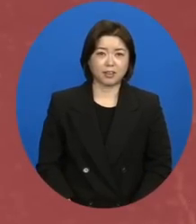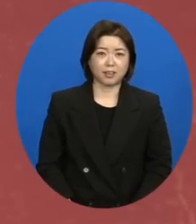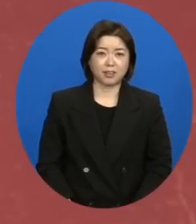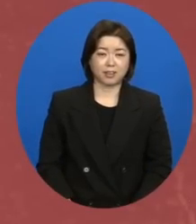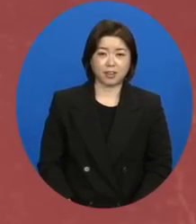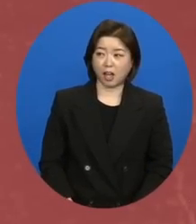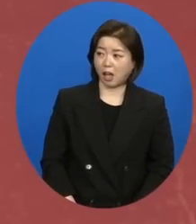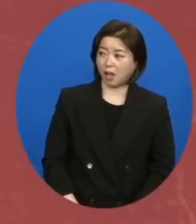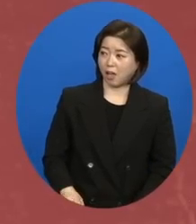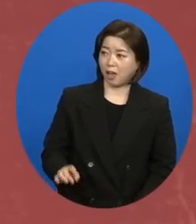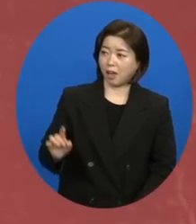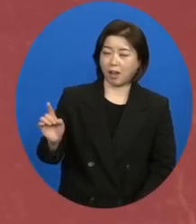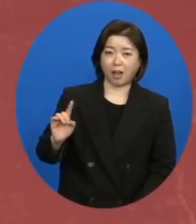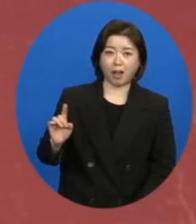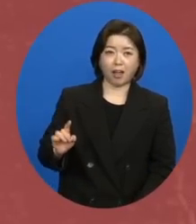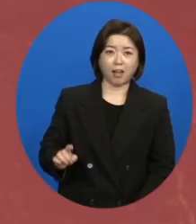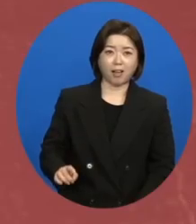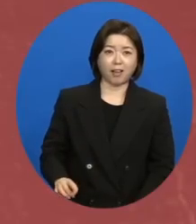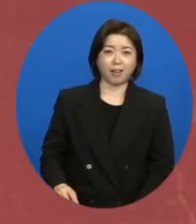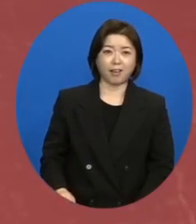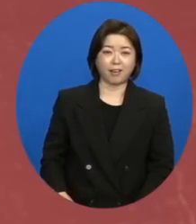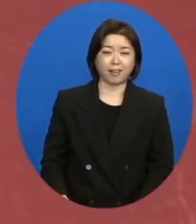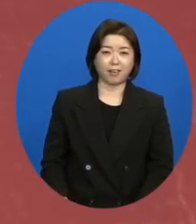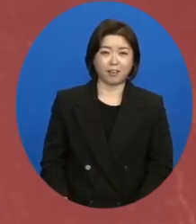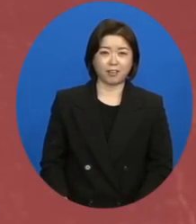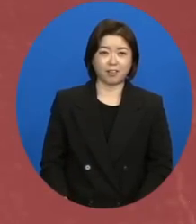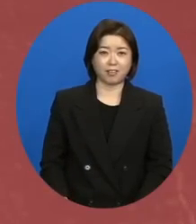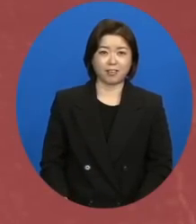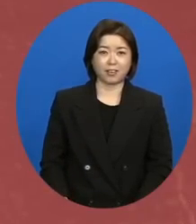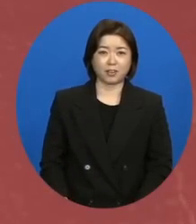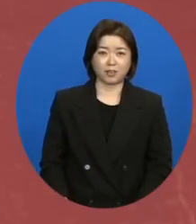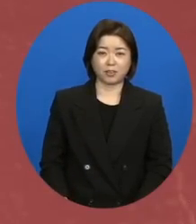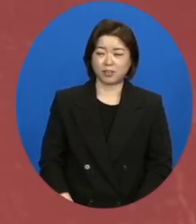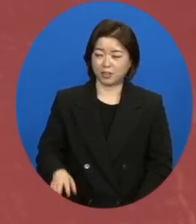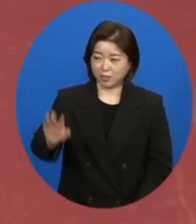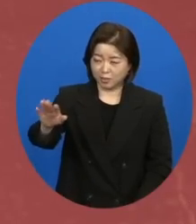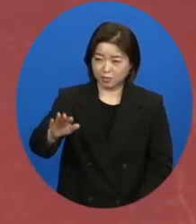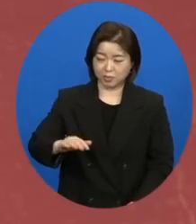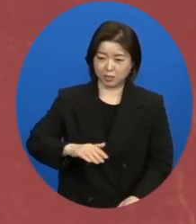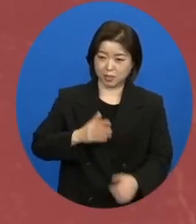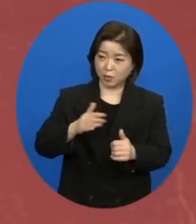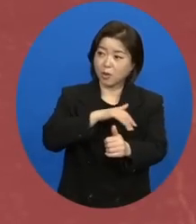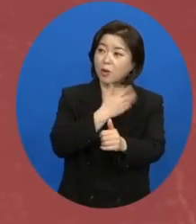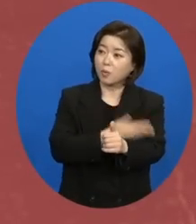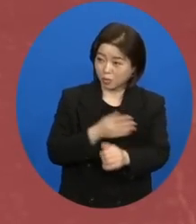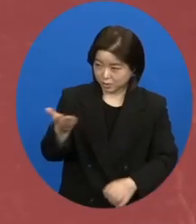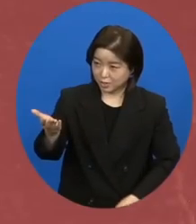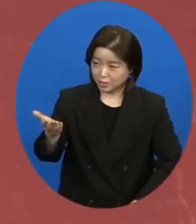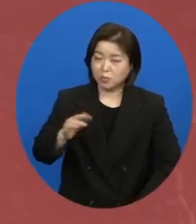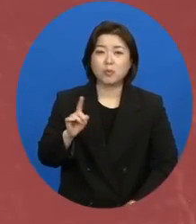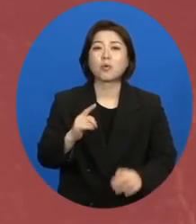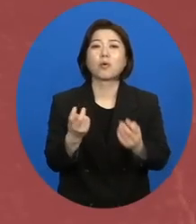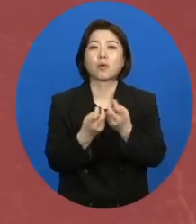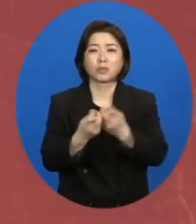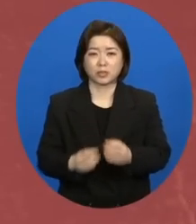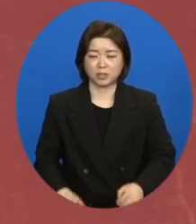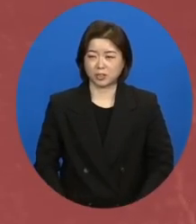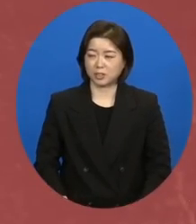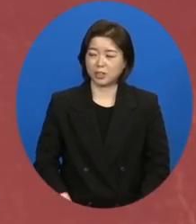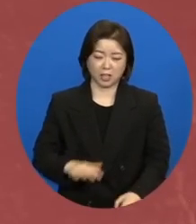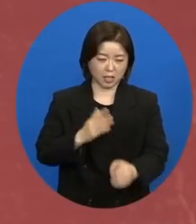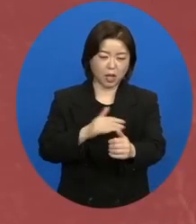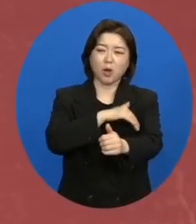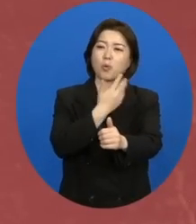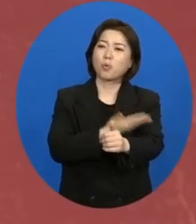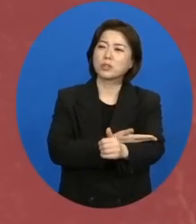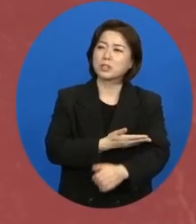아, 그게 왜, 아, 그래서 내가 그냥 저기 권사님이시죠? 그랬더니, 어떻게 하시냐고. 아, 권사님 정도 되니까 이런 데